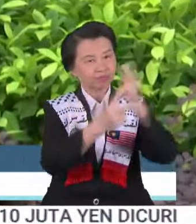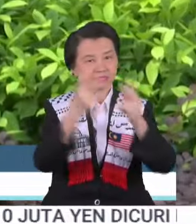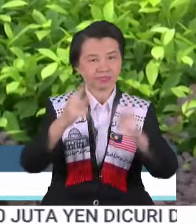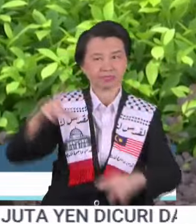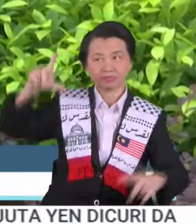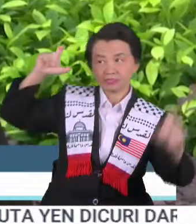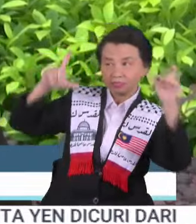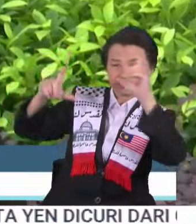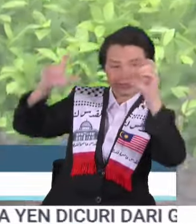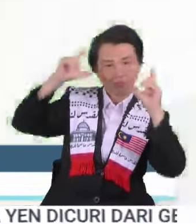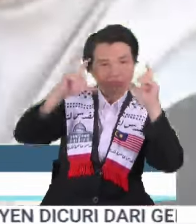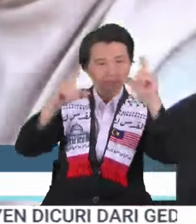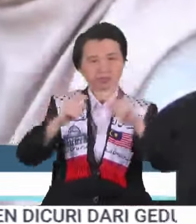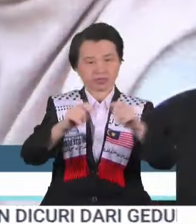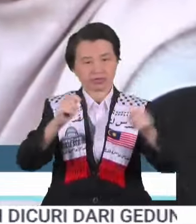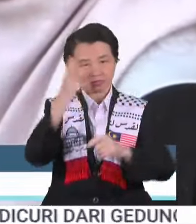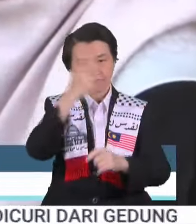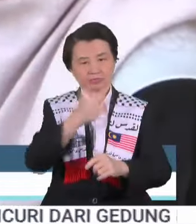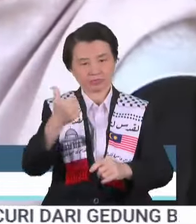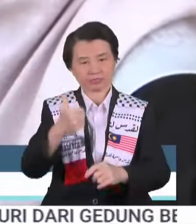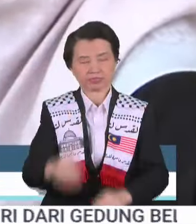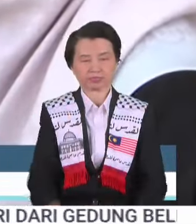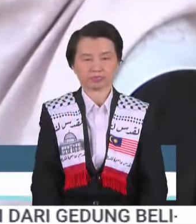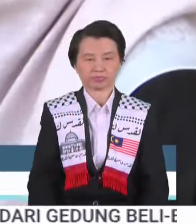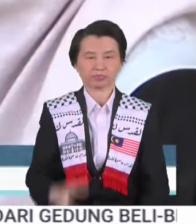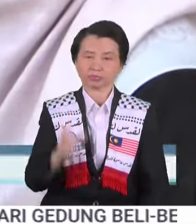bergambar tempat-tempat yang menarik. Okeylah.